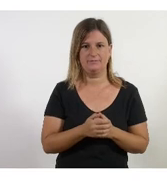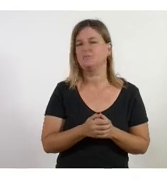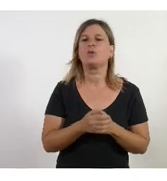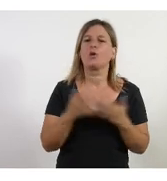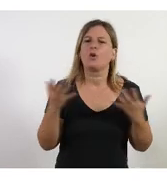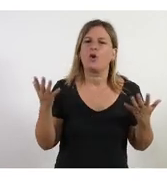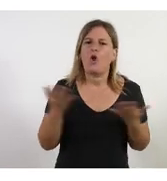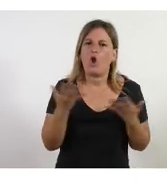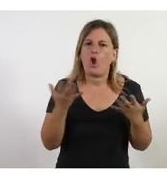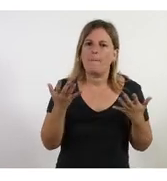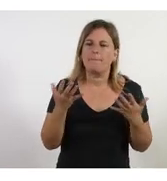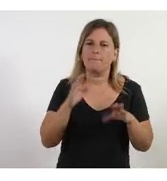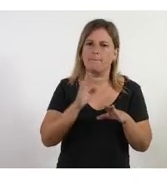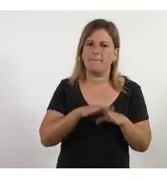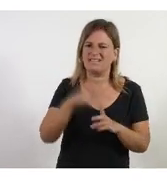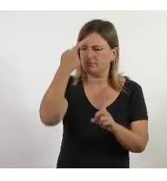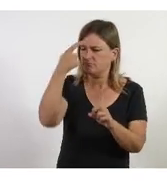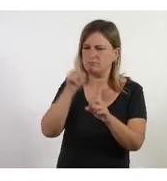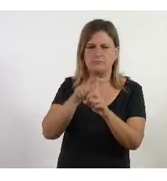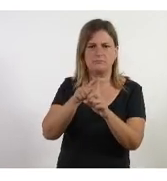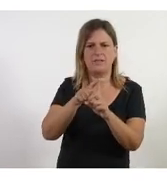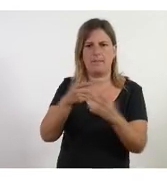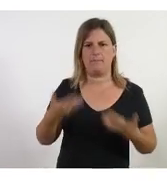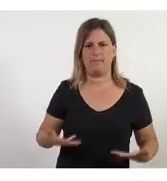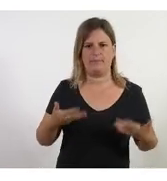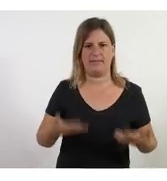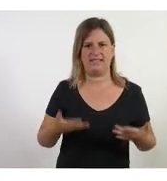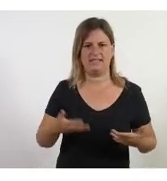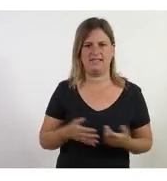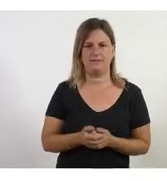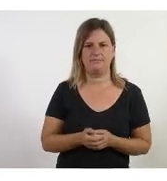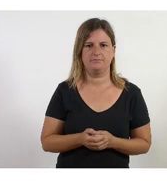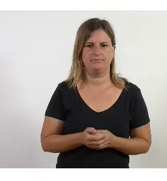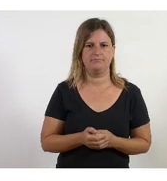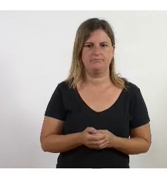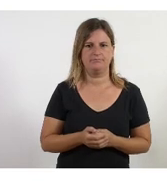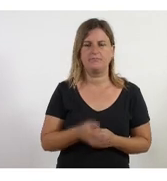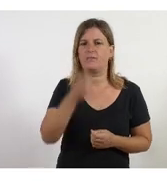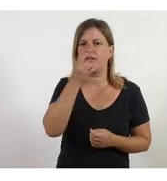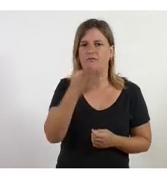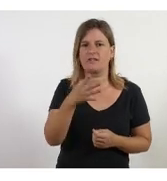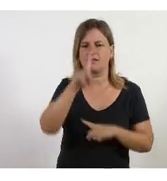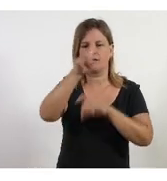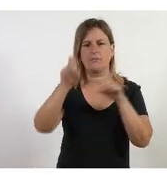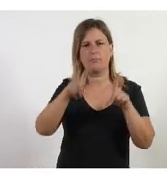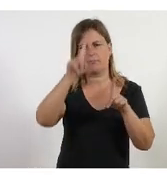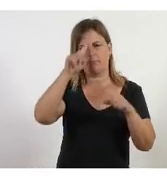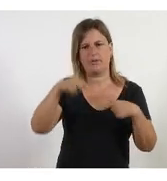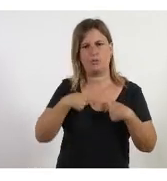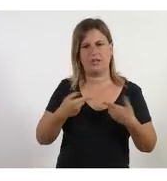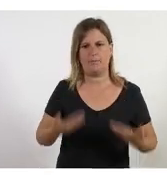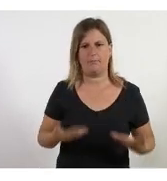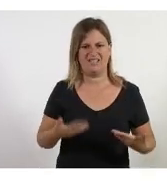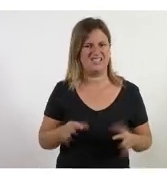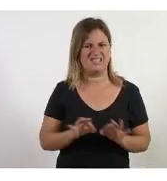faig per centrar-me en el present? Molt fàcil. Fes-te preguntes del present, preguntes